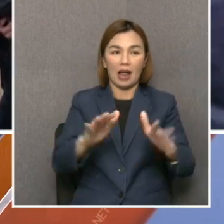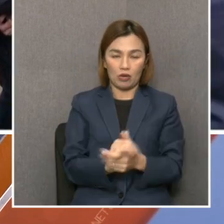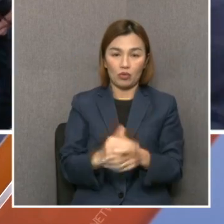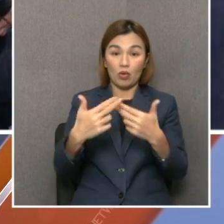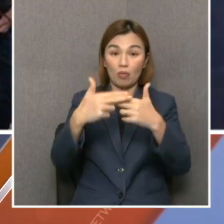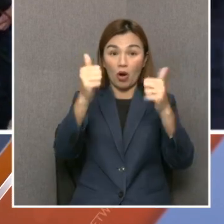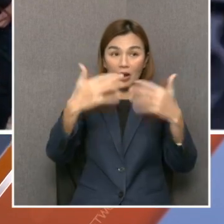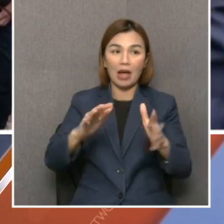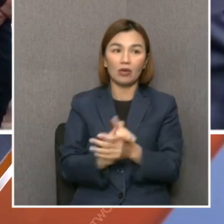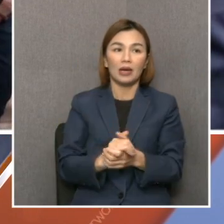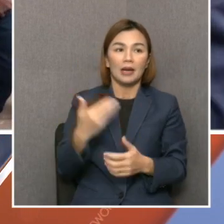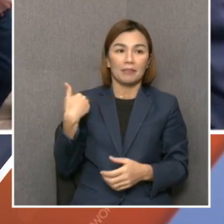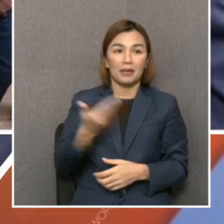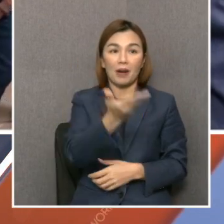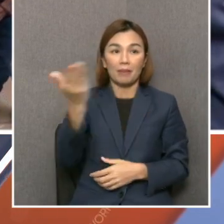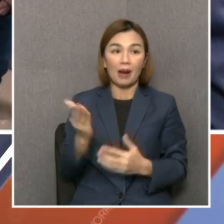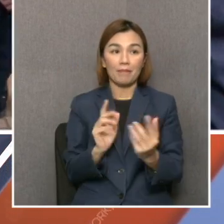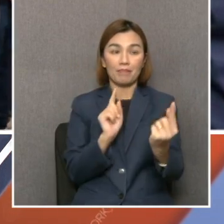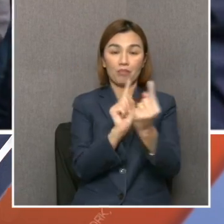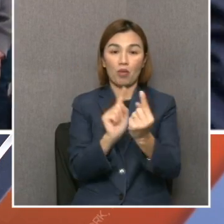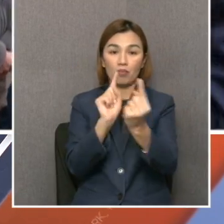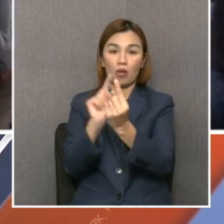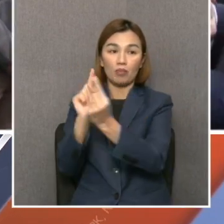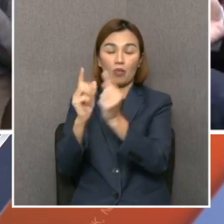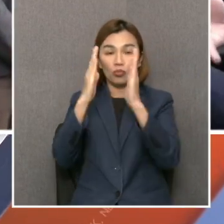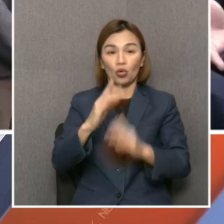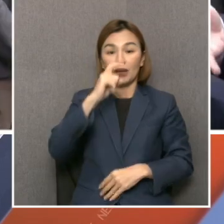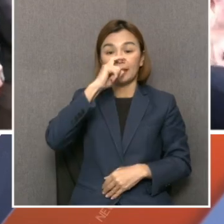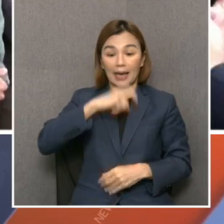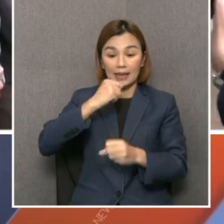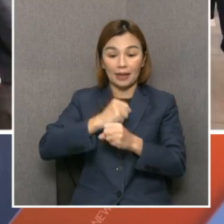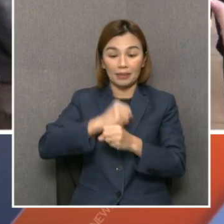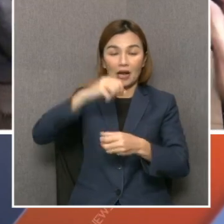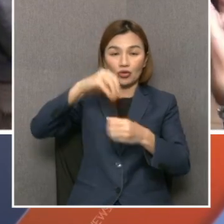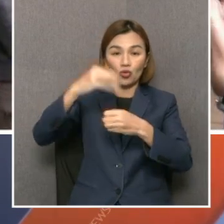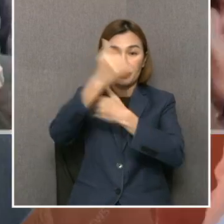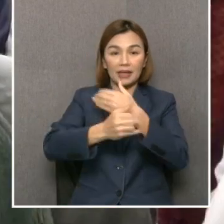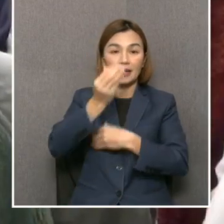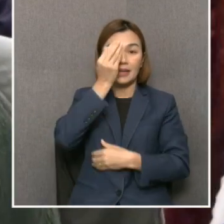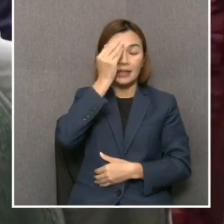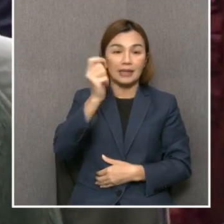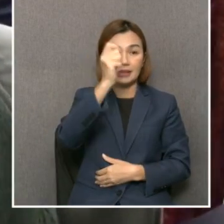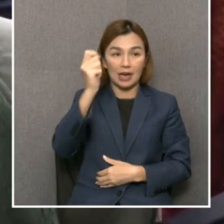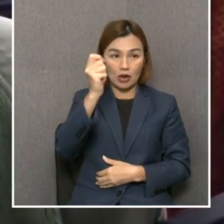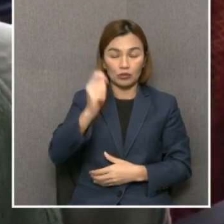าแล้วก็มีบรรยากาศการพบปะ กับแรงงานไทยในอิสราเอลด้วยค่ะลองไปชมภาพกันค่ะ